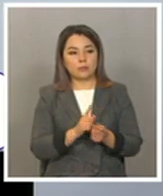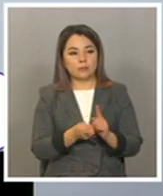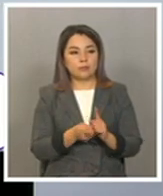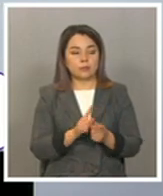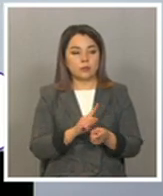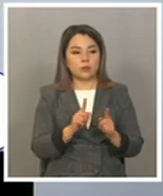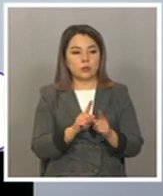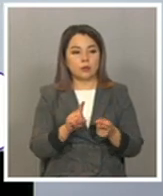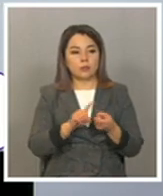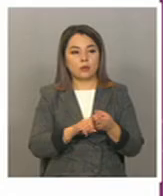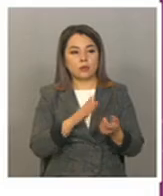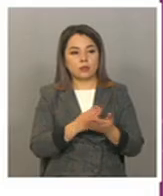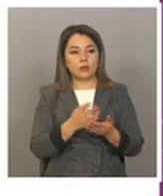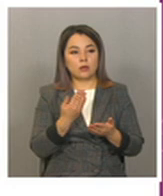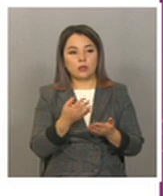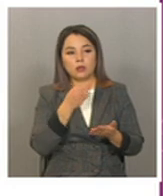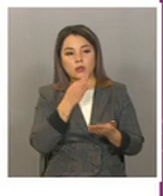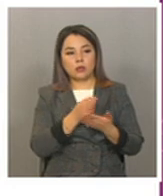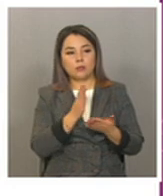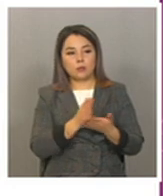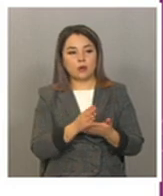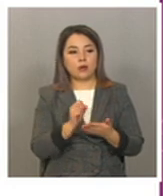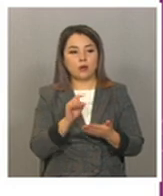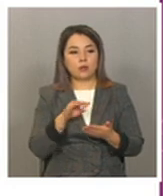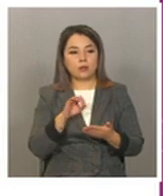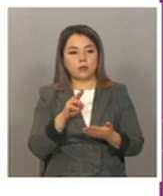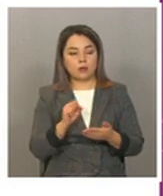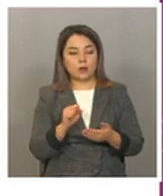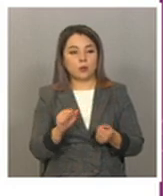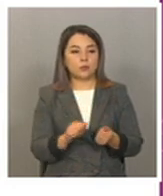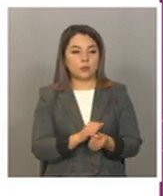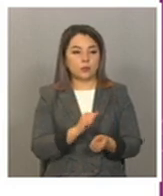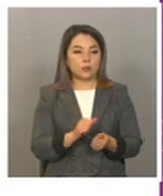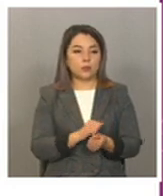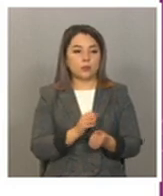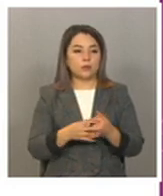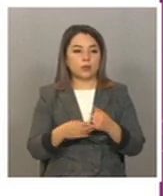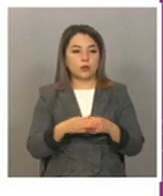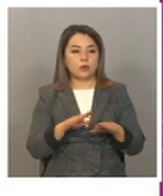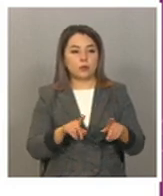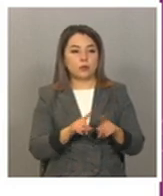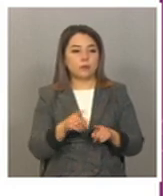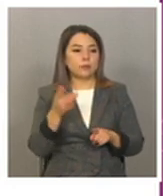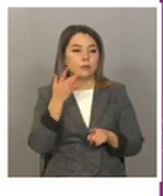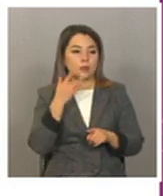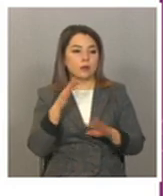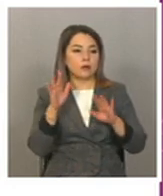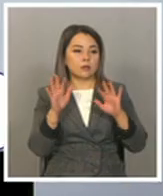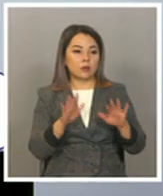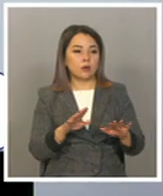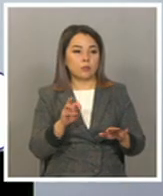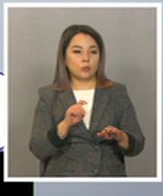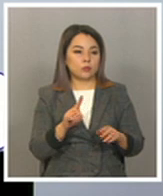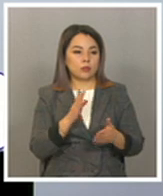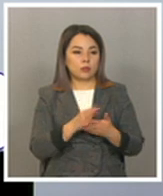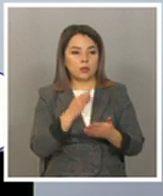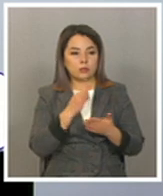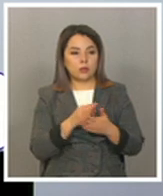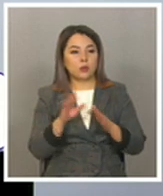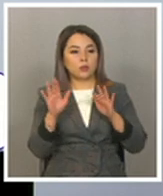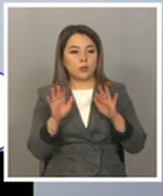де соған сәйкес өзгереді. Мысалы, арктикалық шөл және шөл зоналарында мәңгі қар мен мұздар алып жатыр, ондағы